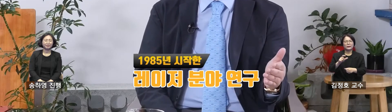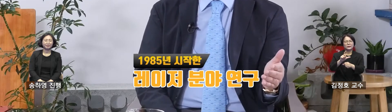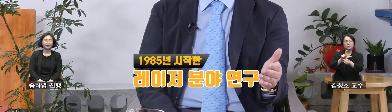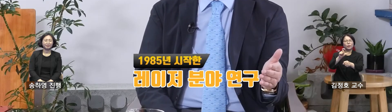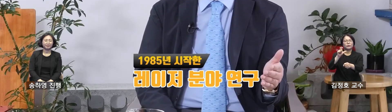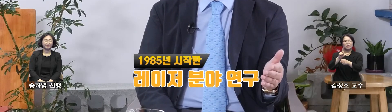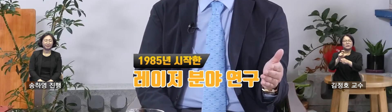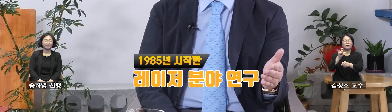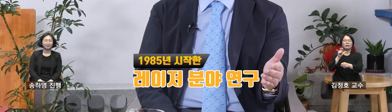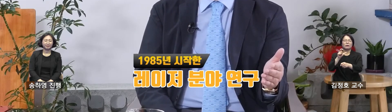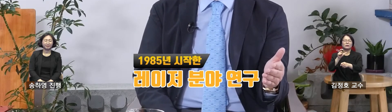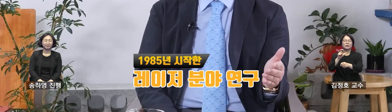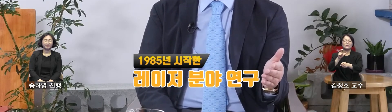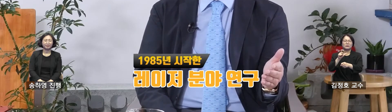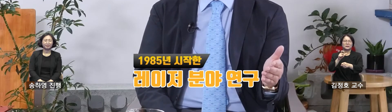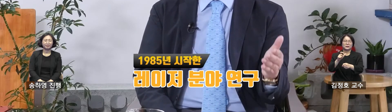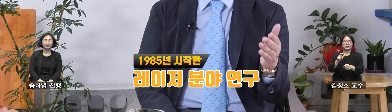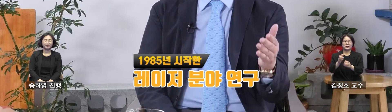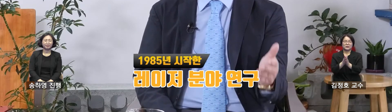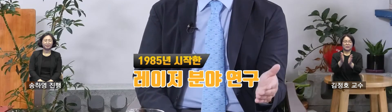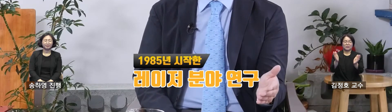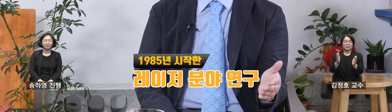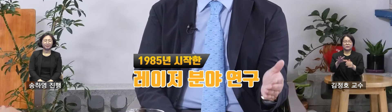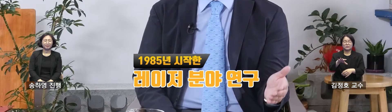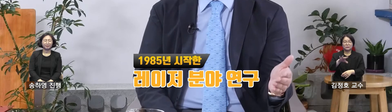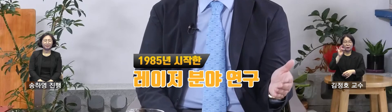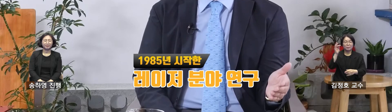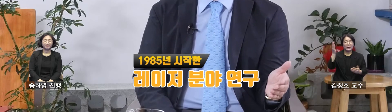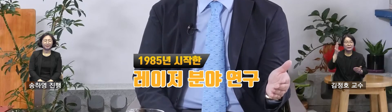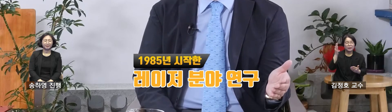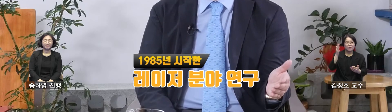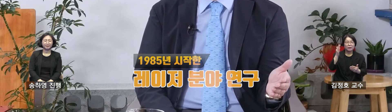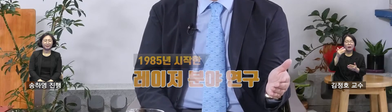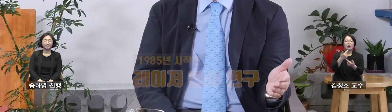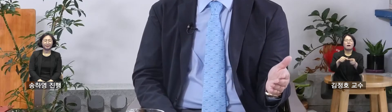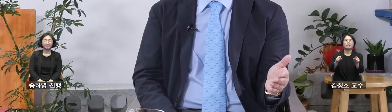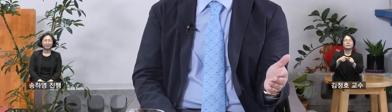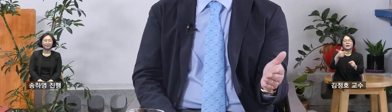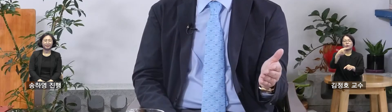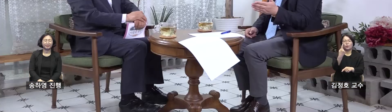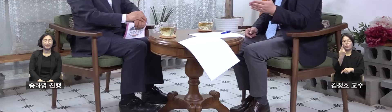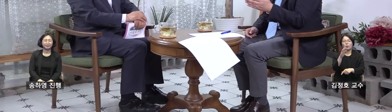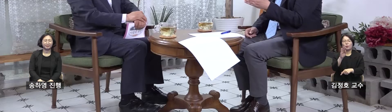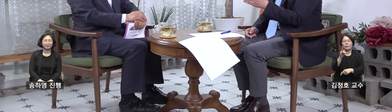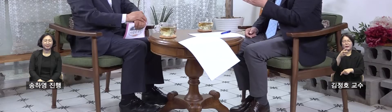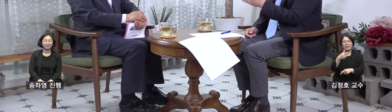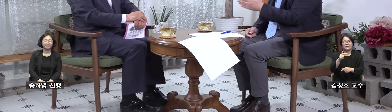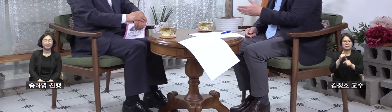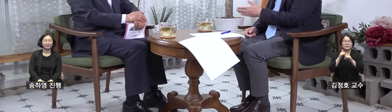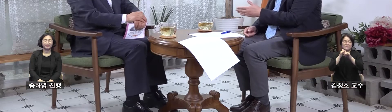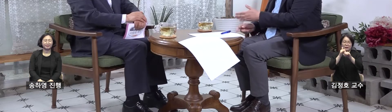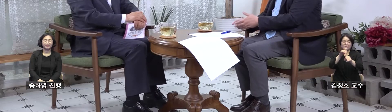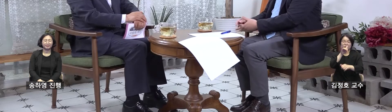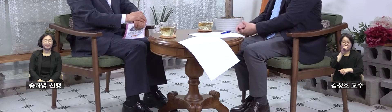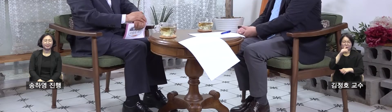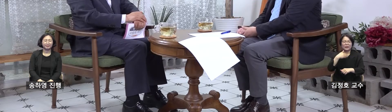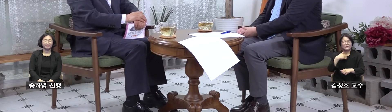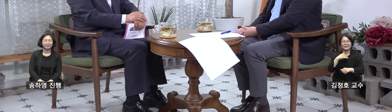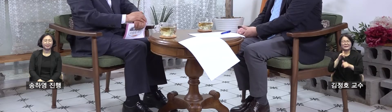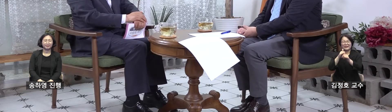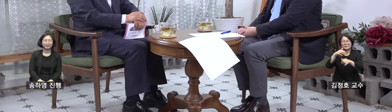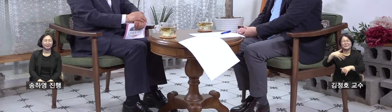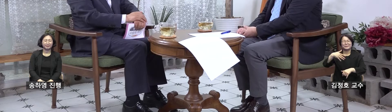15년 전에 시작한 것 같아요. 그러니까 그 초창기 학생하고 같이 노벨상을 받았고 저는 이제 노벨상까지 오지는